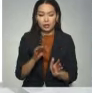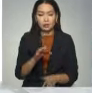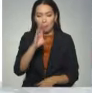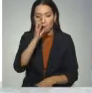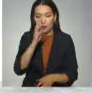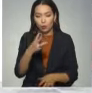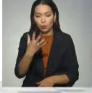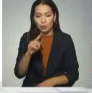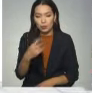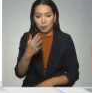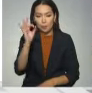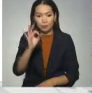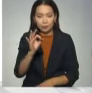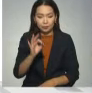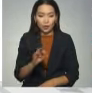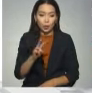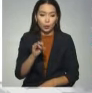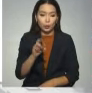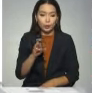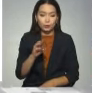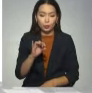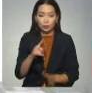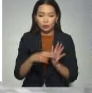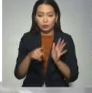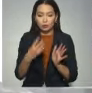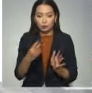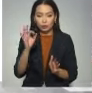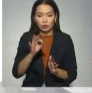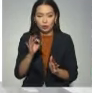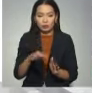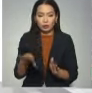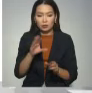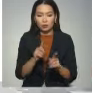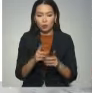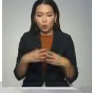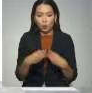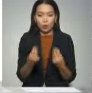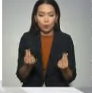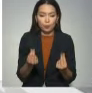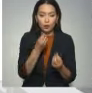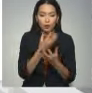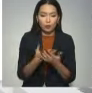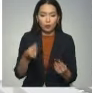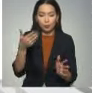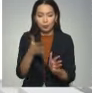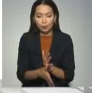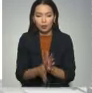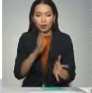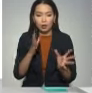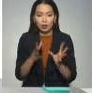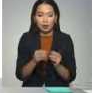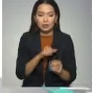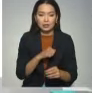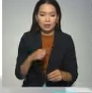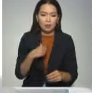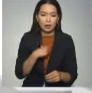Болгария 35,5% бар. Барлығы 39 ел бар. Ал отбасы бюджетіндегі азық-түлікке жұмсалатын шығынның ең